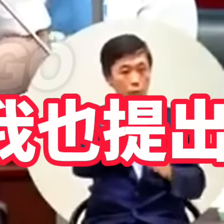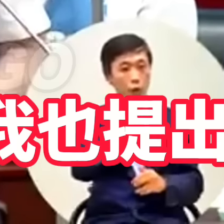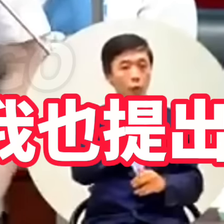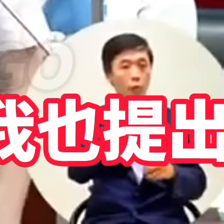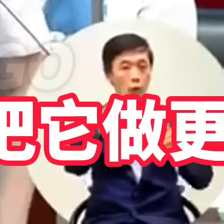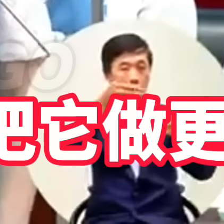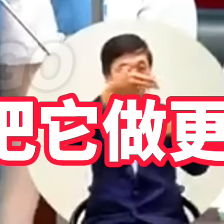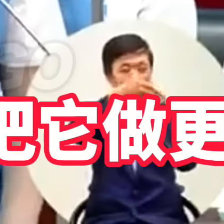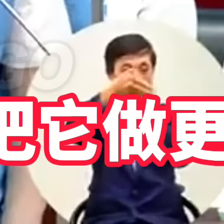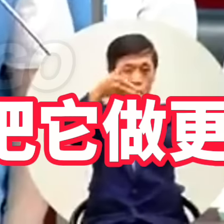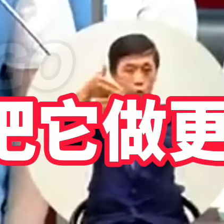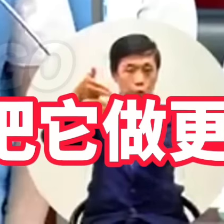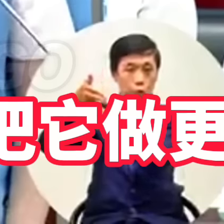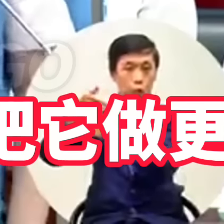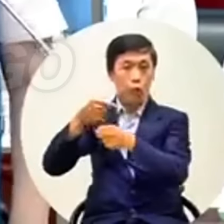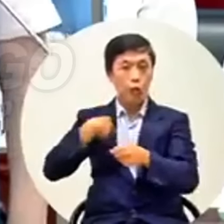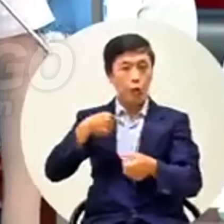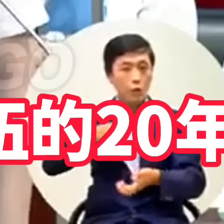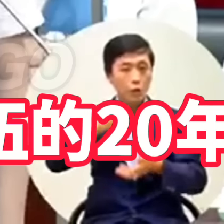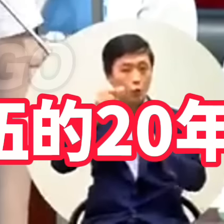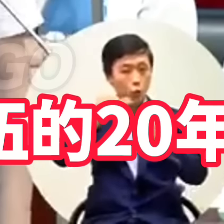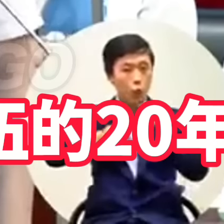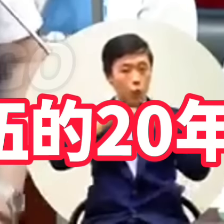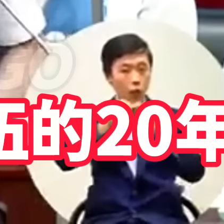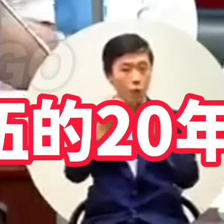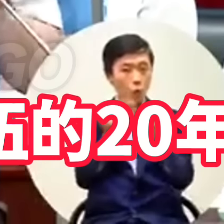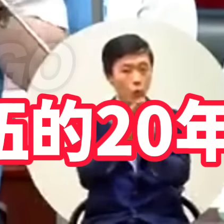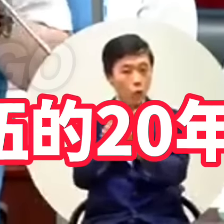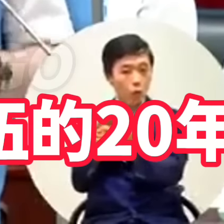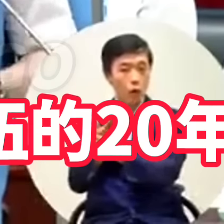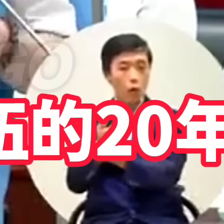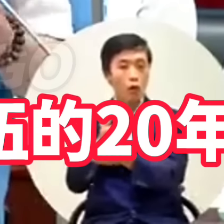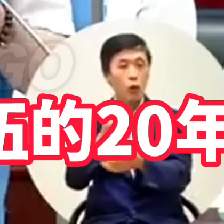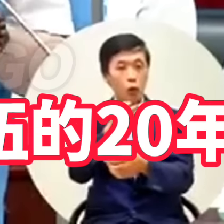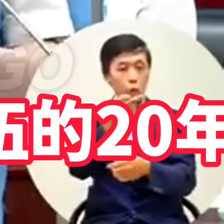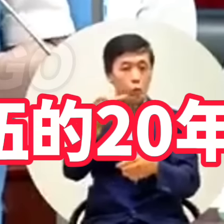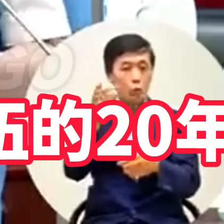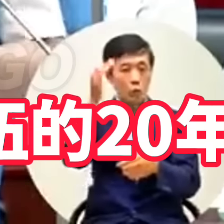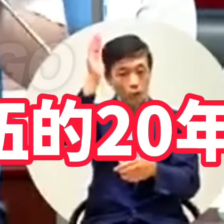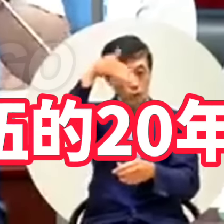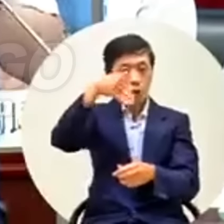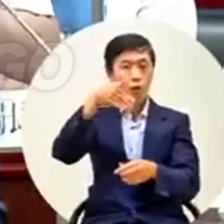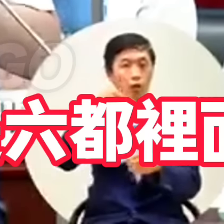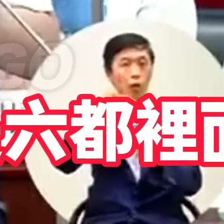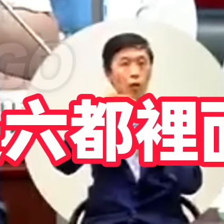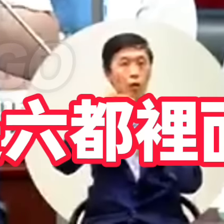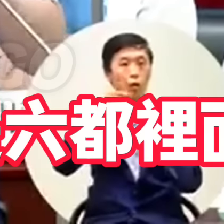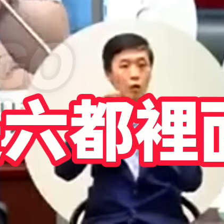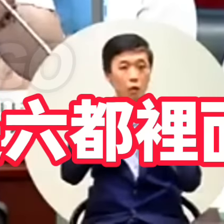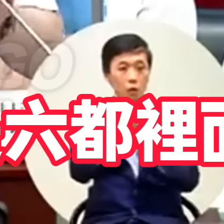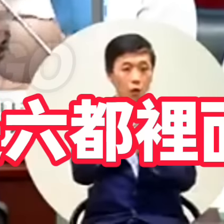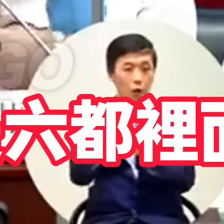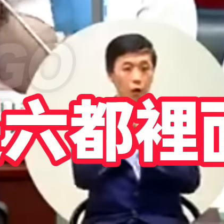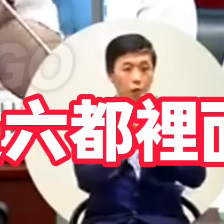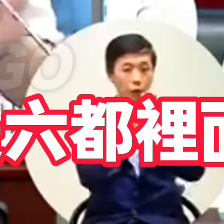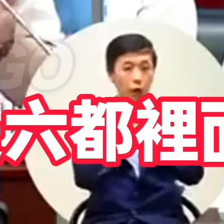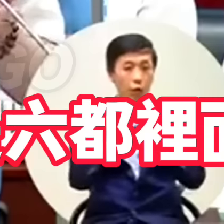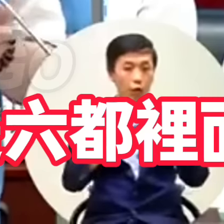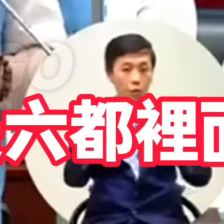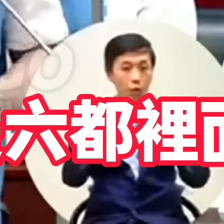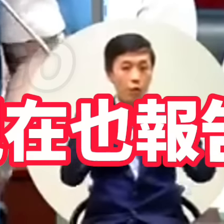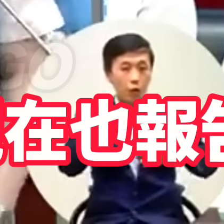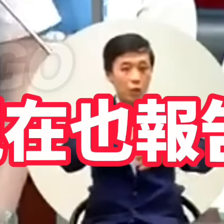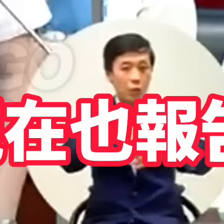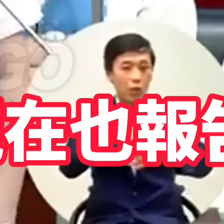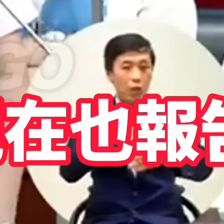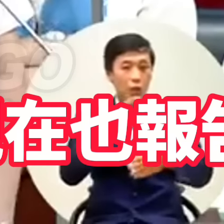来5年要把它做更换。我们最落伍的20年的消防车，说实在是6度里面最多